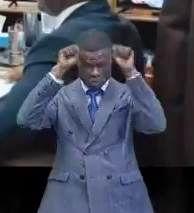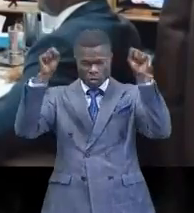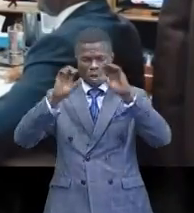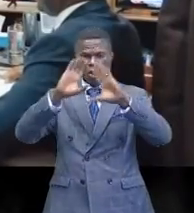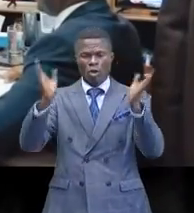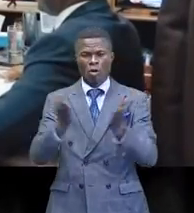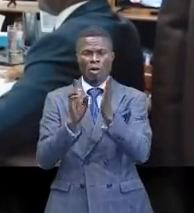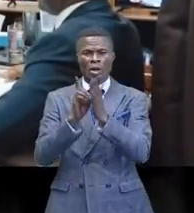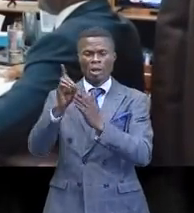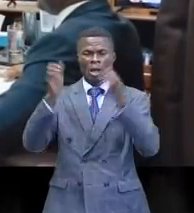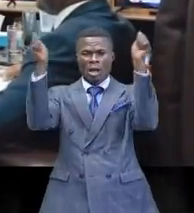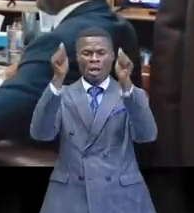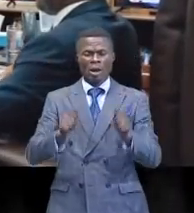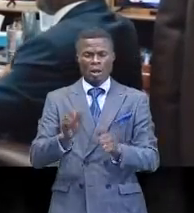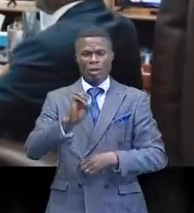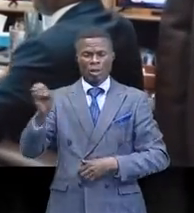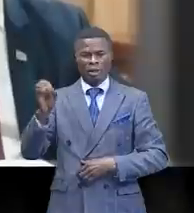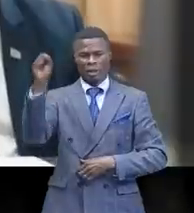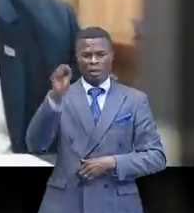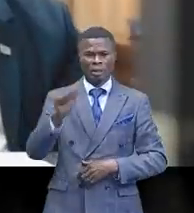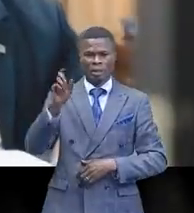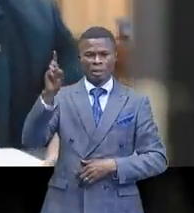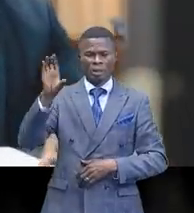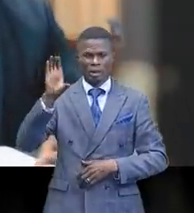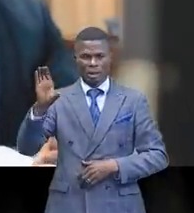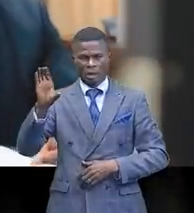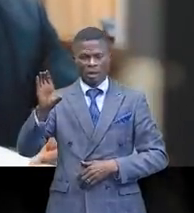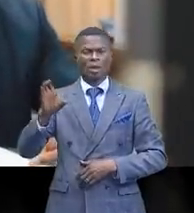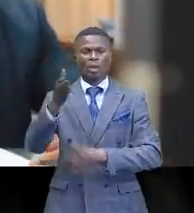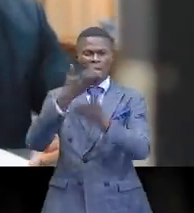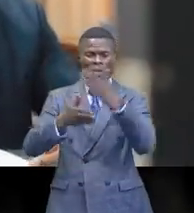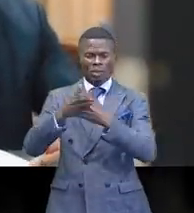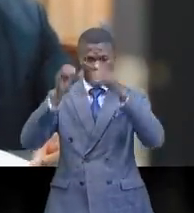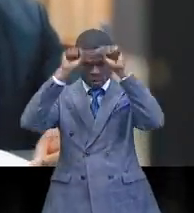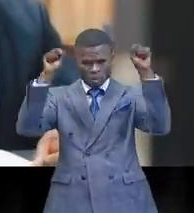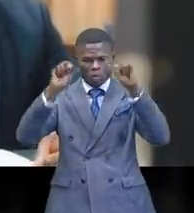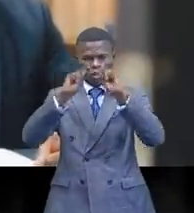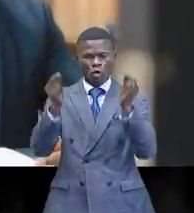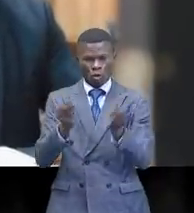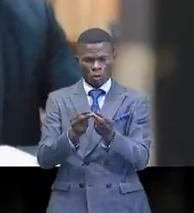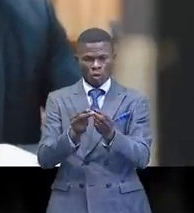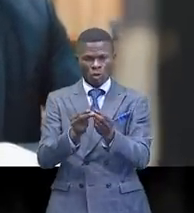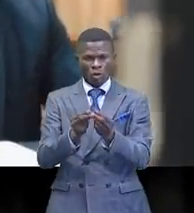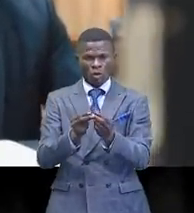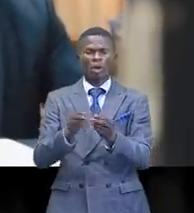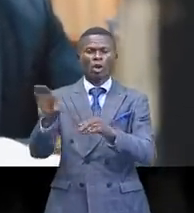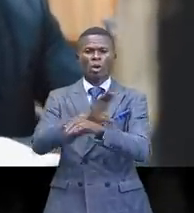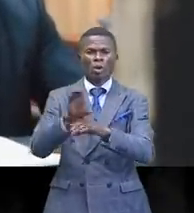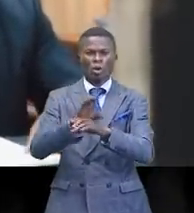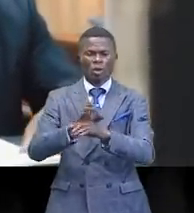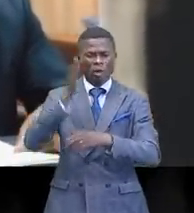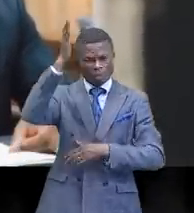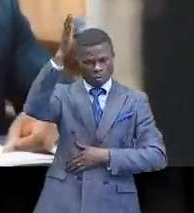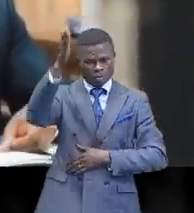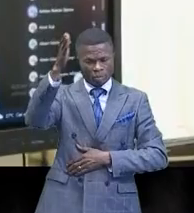Communauté des développements d'Afrique australe, SADC, en prélude à la présidence de cette organisation qui devra occuper l'année